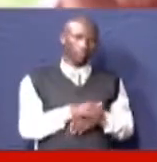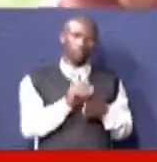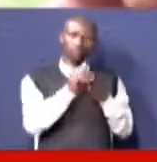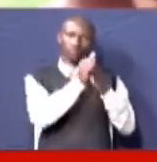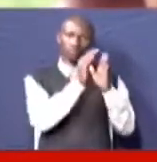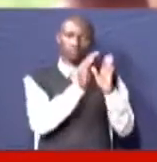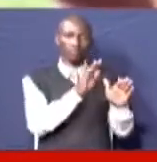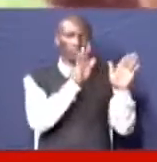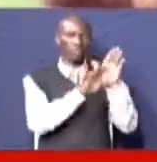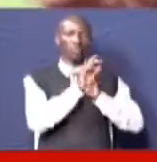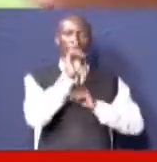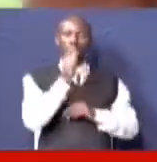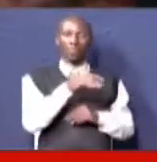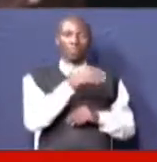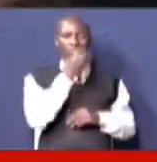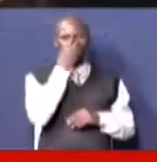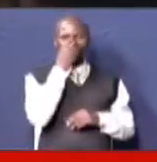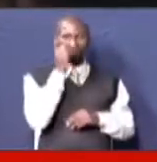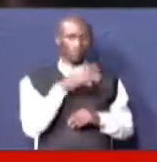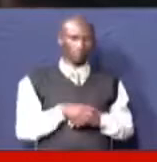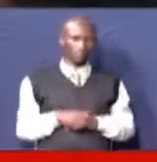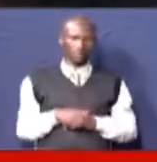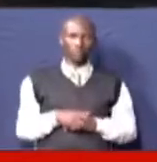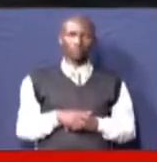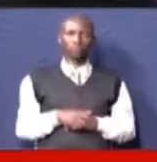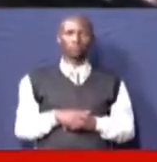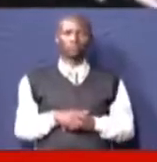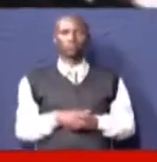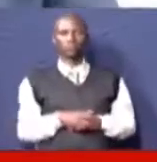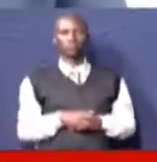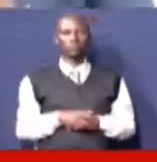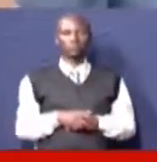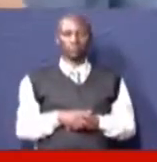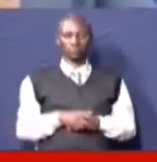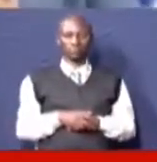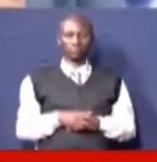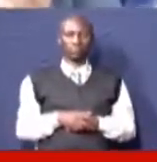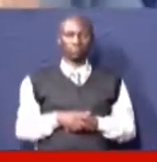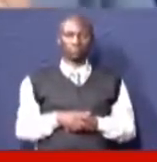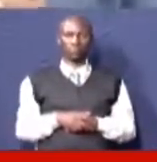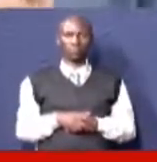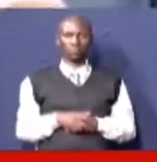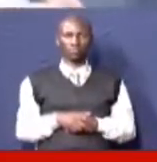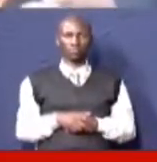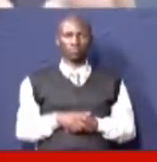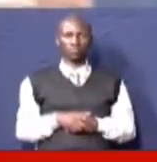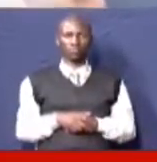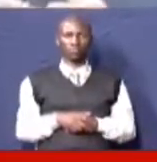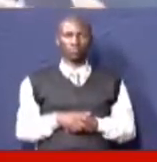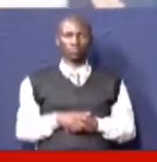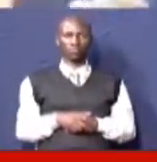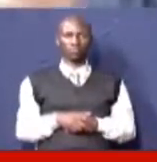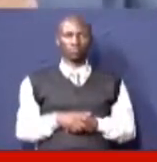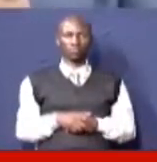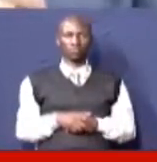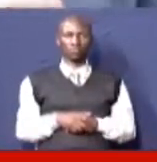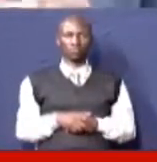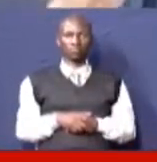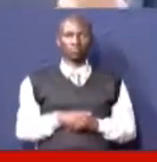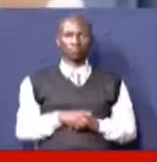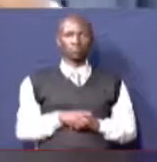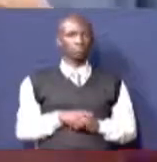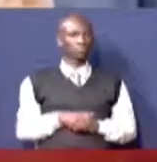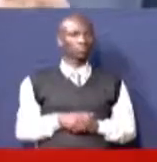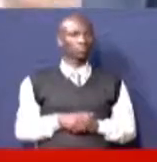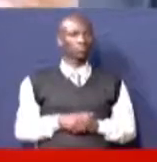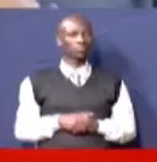wa munini wa Musumbi William Samoi Ruto. Ngili voti ya Mumo TV kuma sub county ni ya Kangundo ilai county